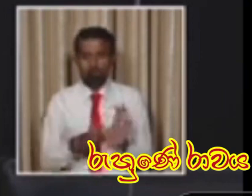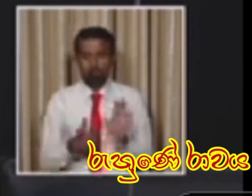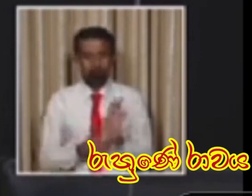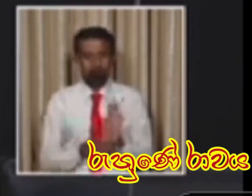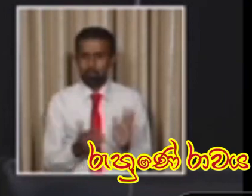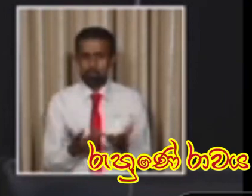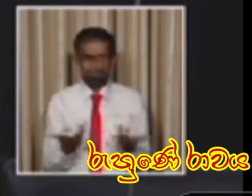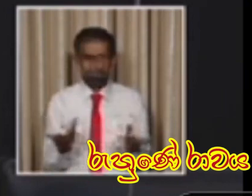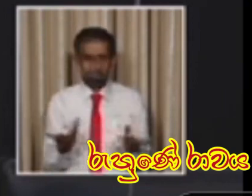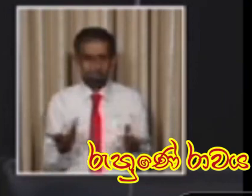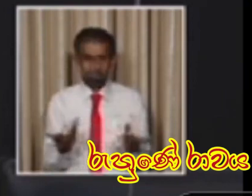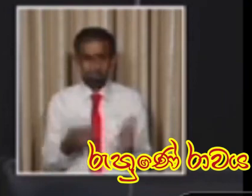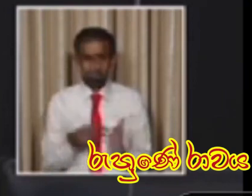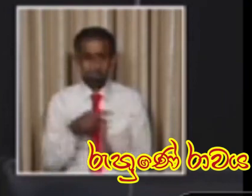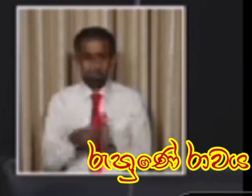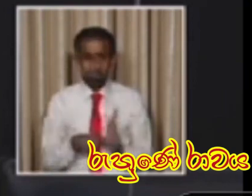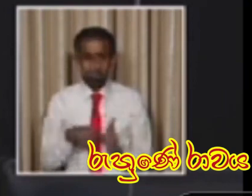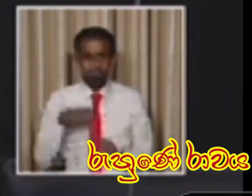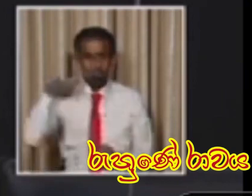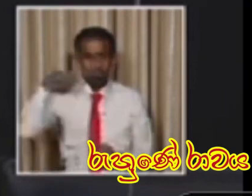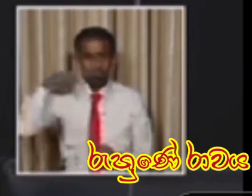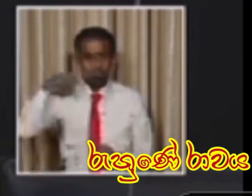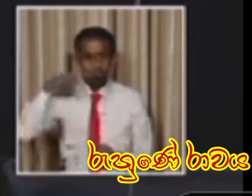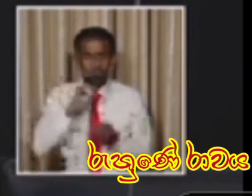පිළිබඳ පනතක් නෙවෙයි ගරු ඇමතුමා. මේක ලංකාවේ බලශක්ති සුරක්ෂිතතාවය